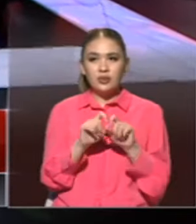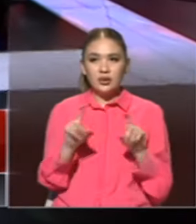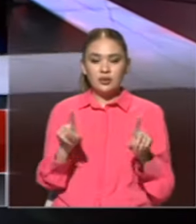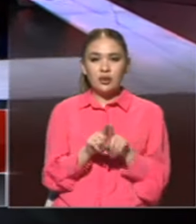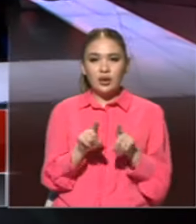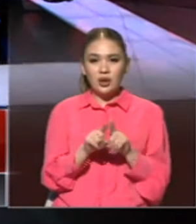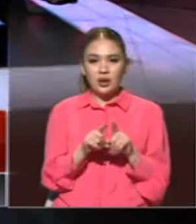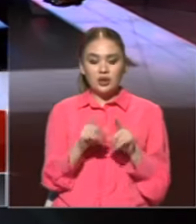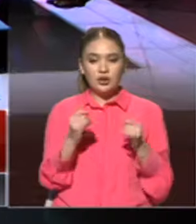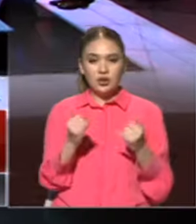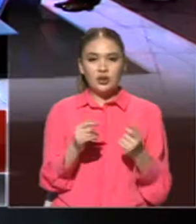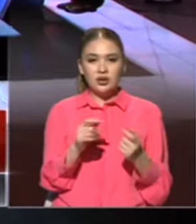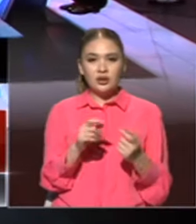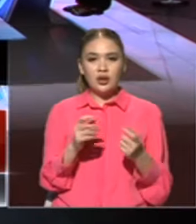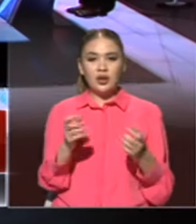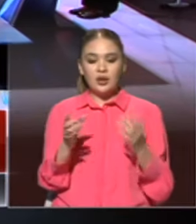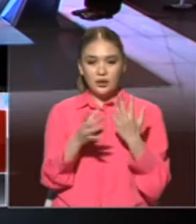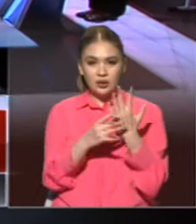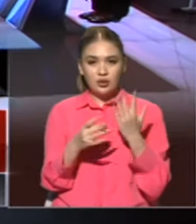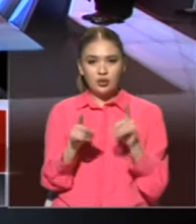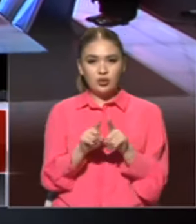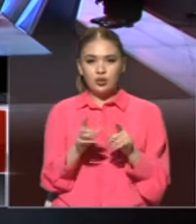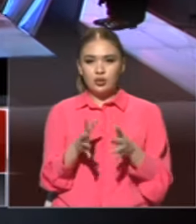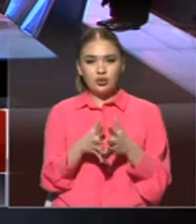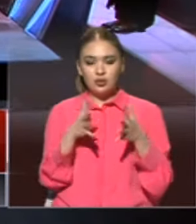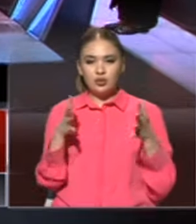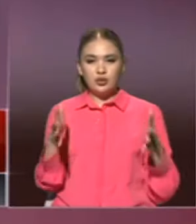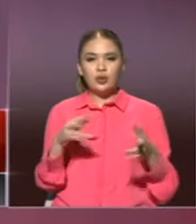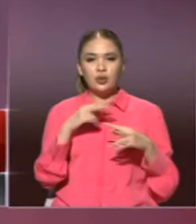емтихан өткізіп жатыр ғой қабылдау үшін. Бұл да өте үлкен әсер